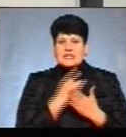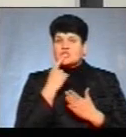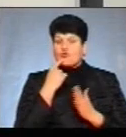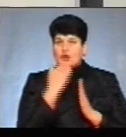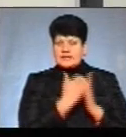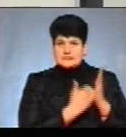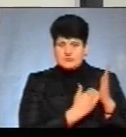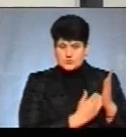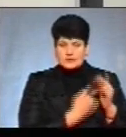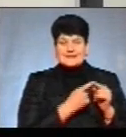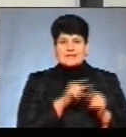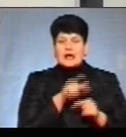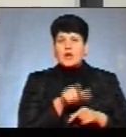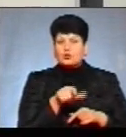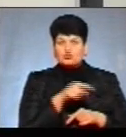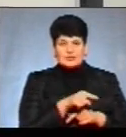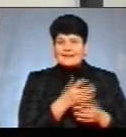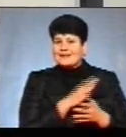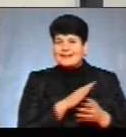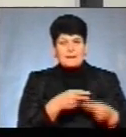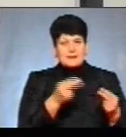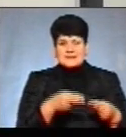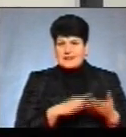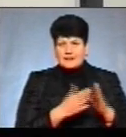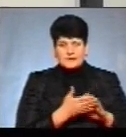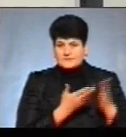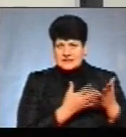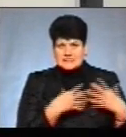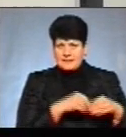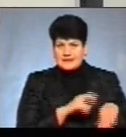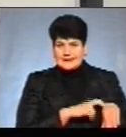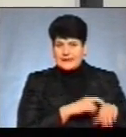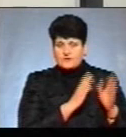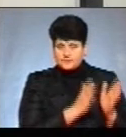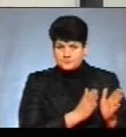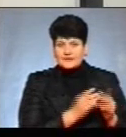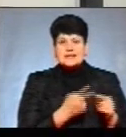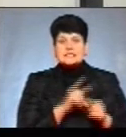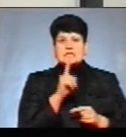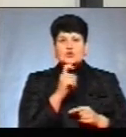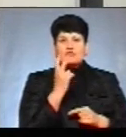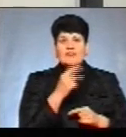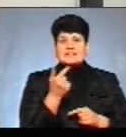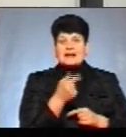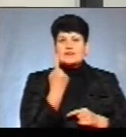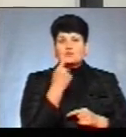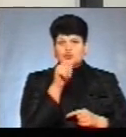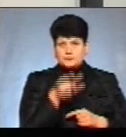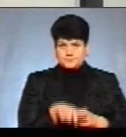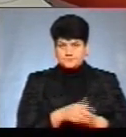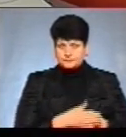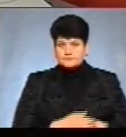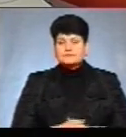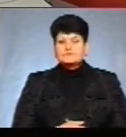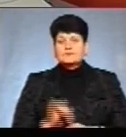є червоний список, це люди, які не отримали, які не підписали декларацію сімейним лікарем. Це 120 гривень на одного